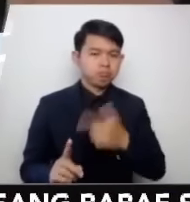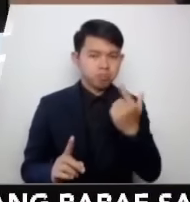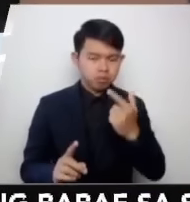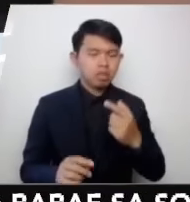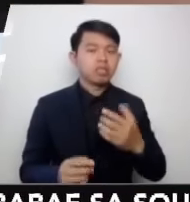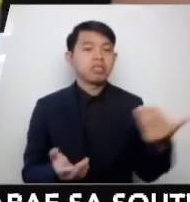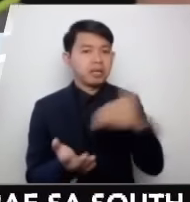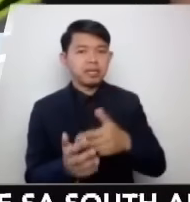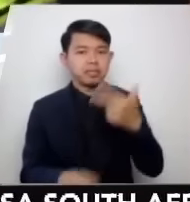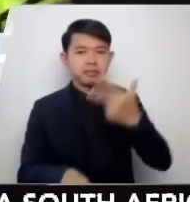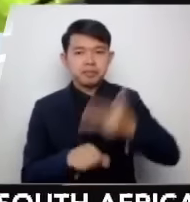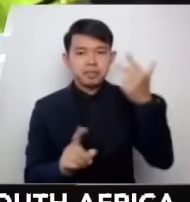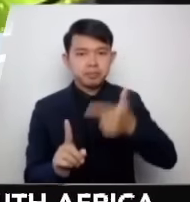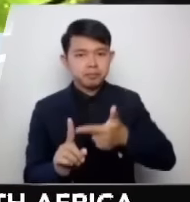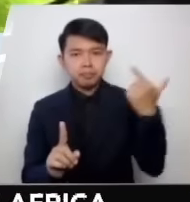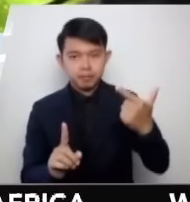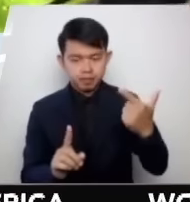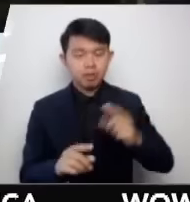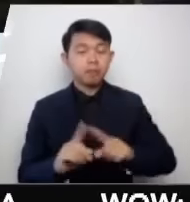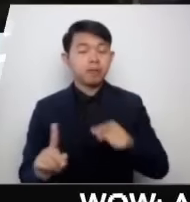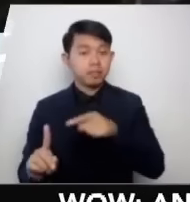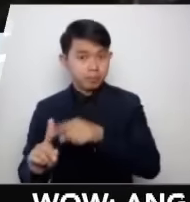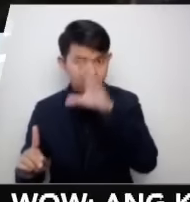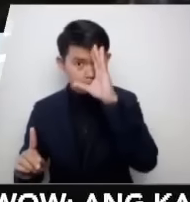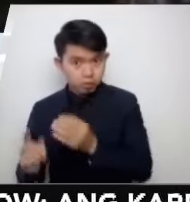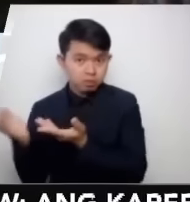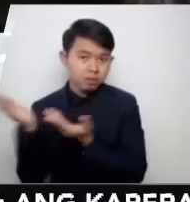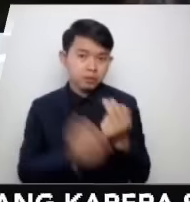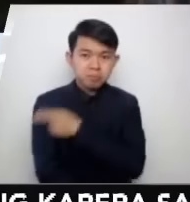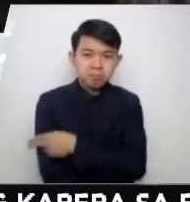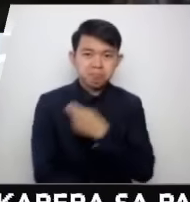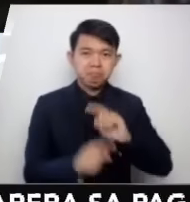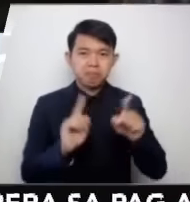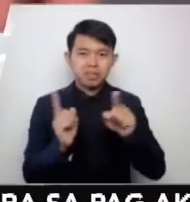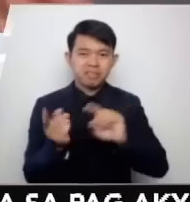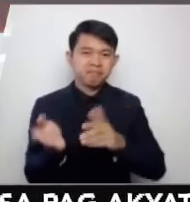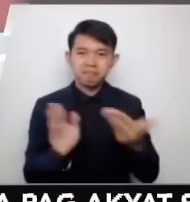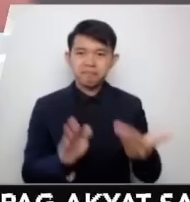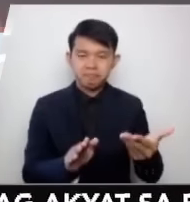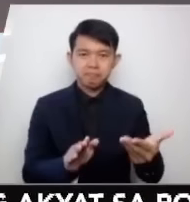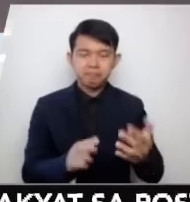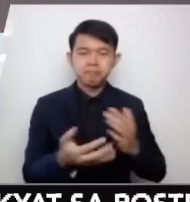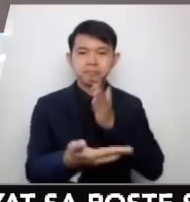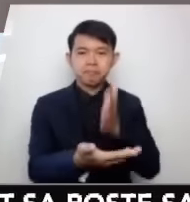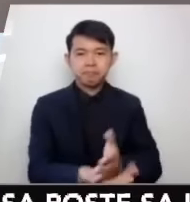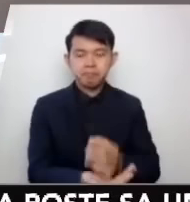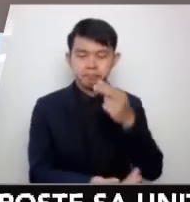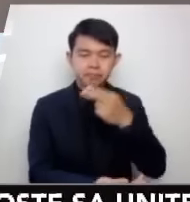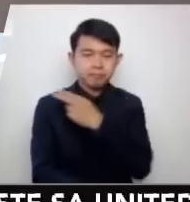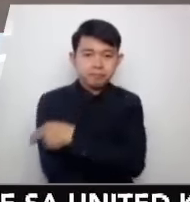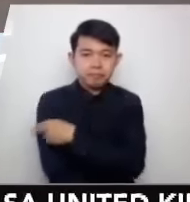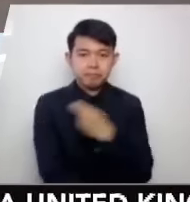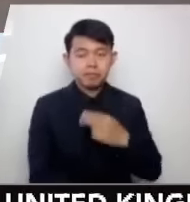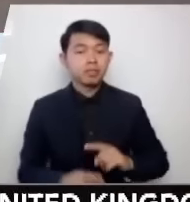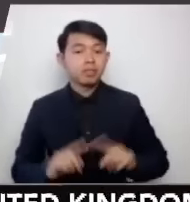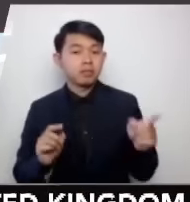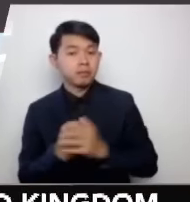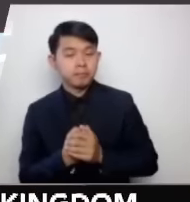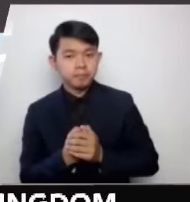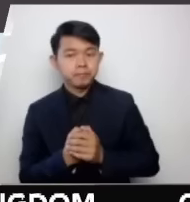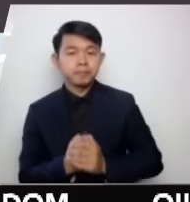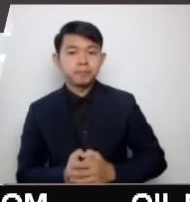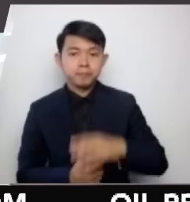ang biktima pero hindi na umabot ng buhay. Ayon sa asawa ng biktima, bumisita lang ang kanyang mister sa kinakapatid nito.